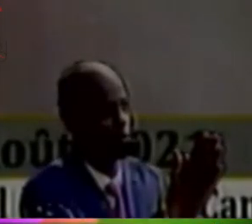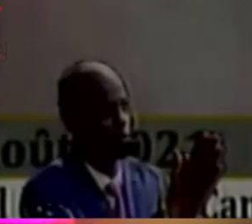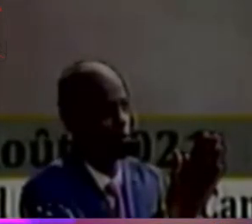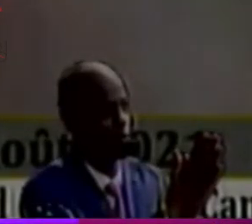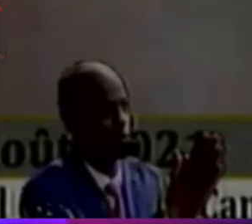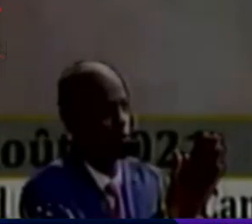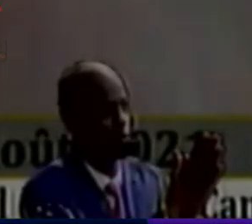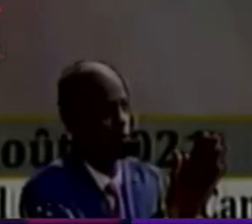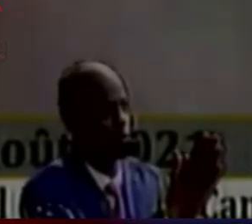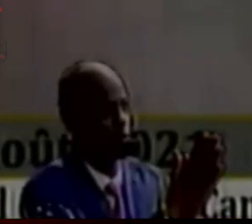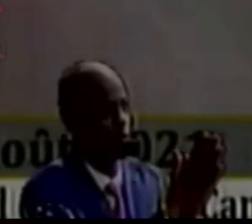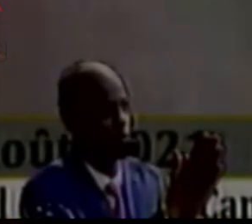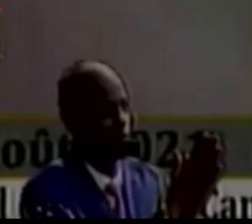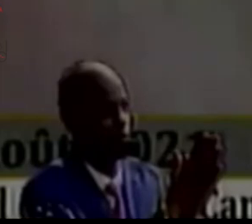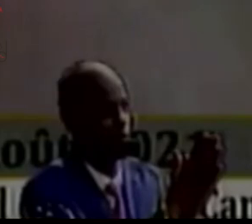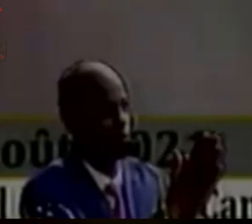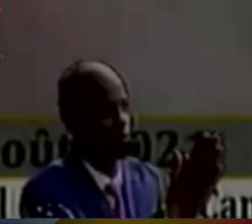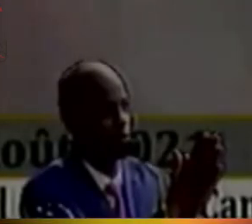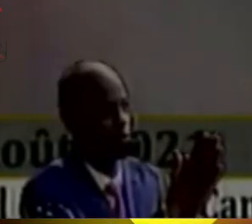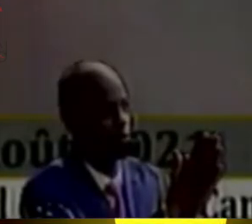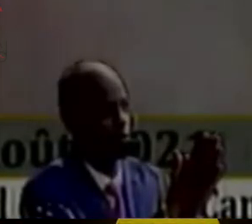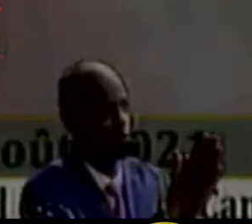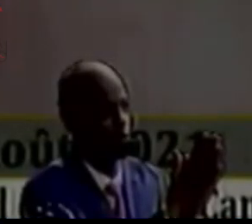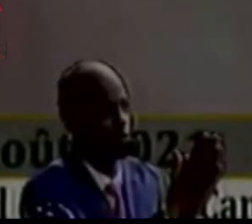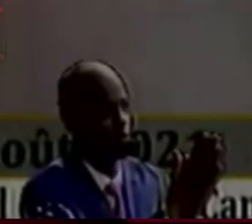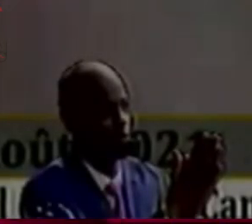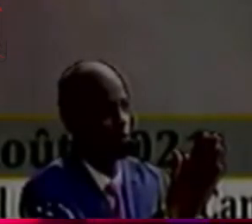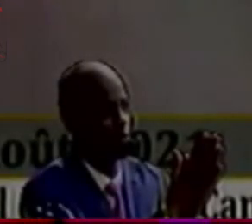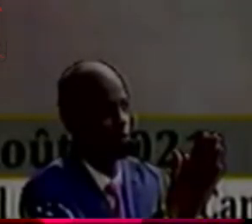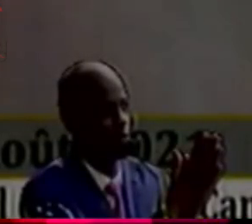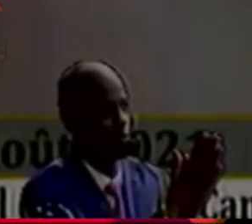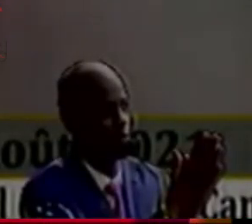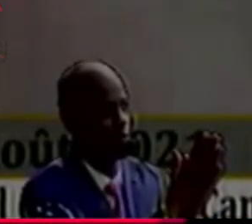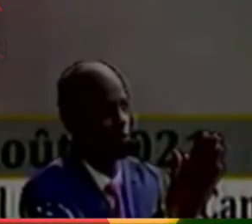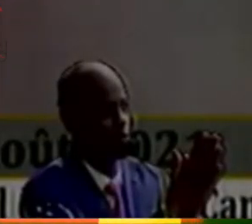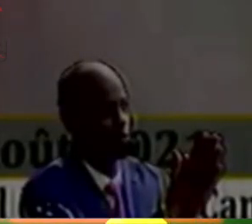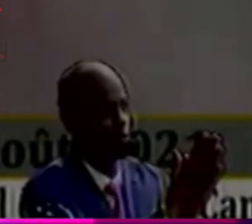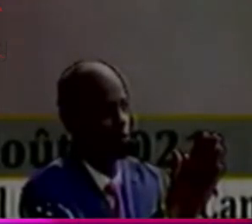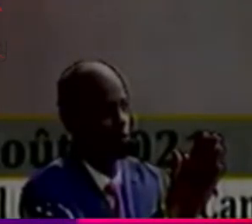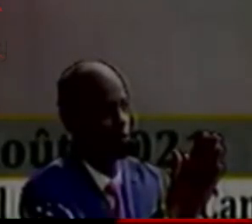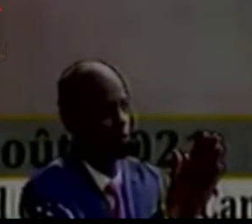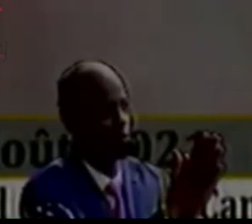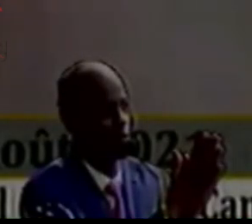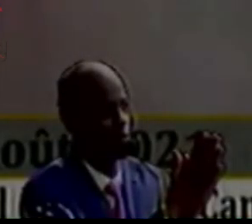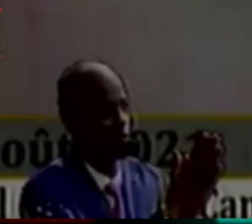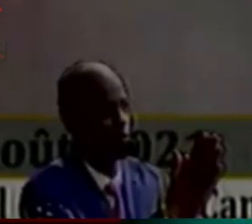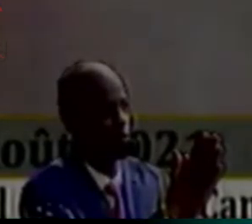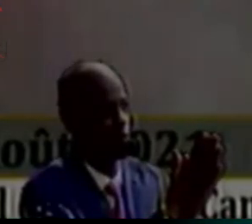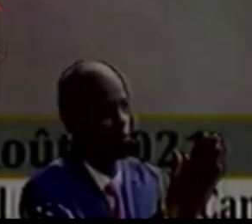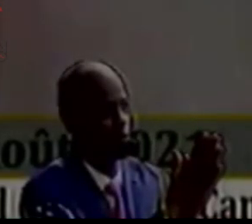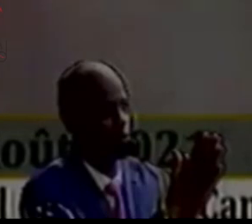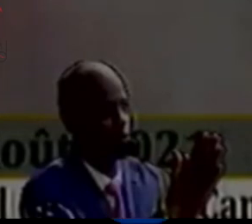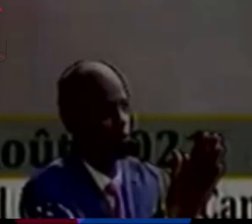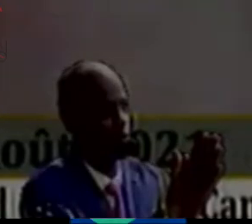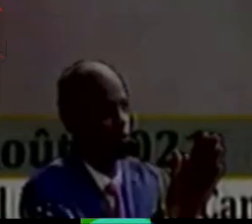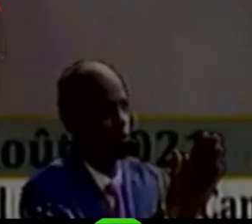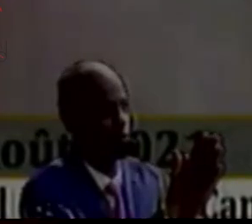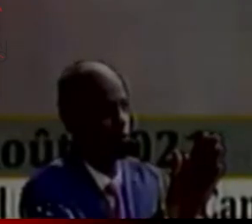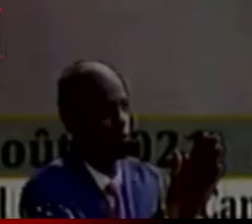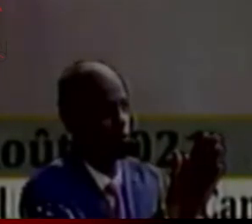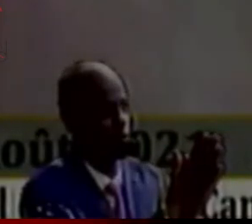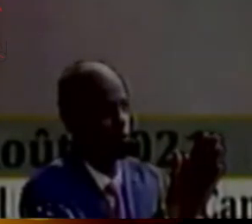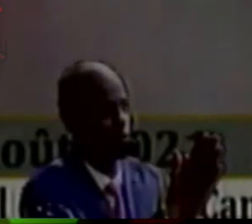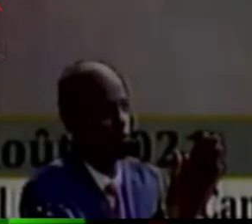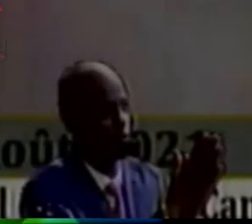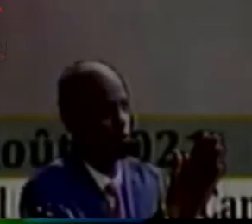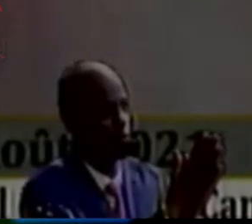Il faut nous joindre un bagage. Il faut nous continuer à payer. Donc nous profiter. Pour dit toute entreprise,